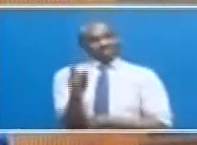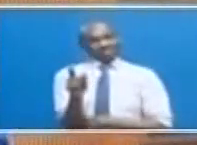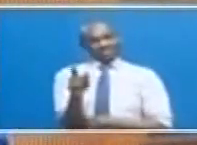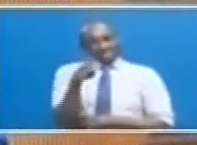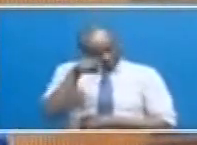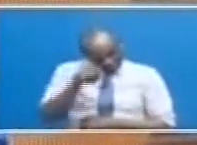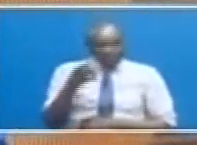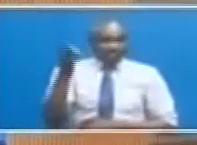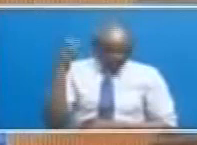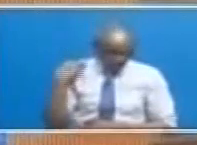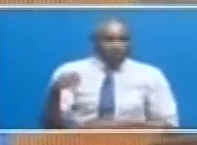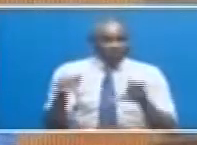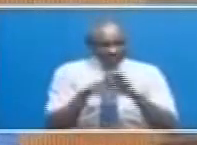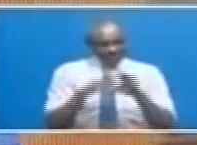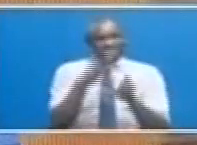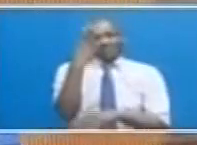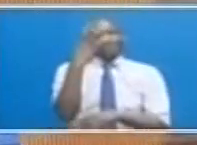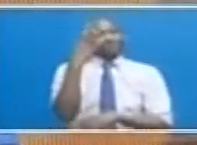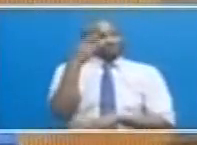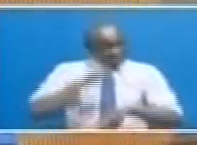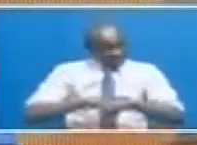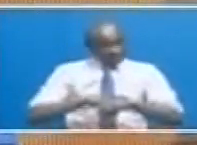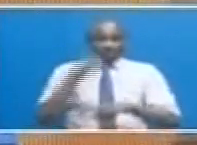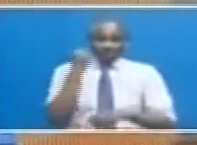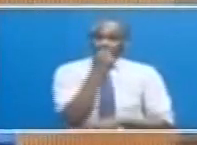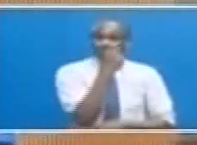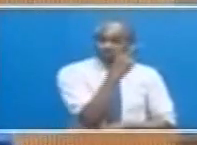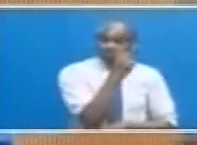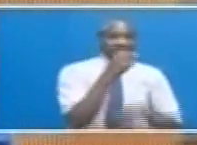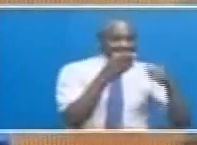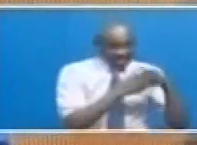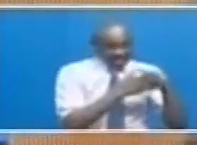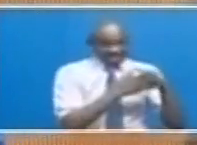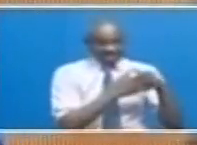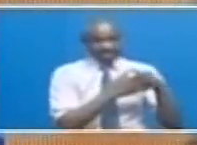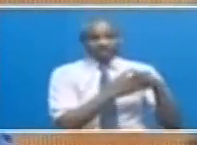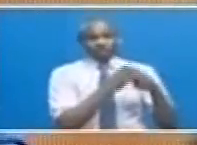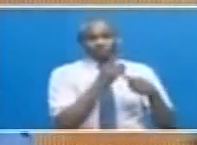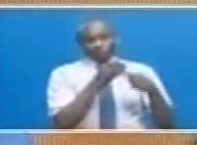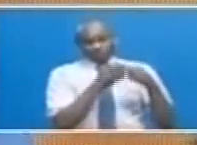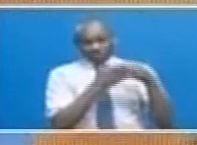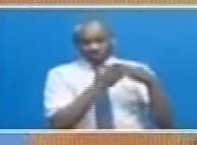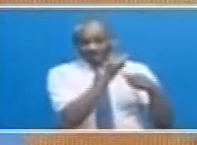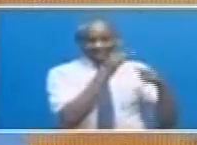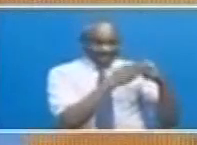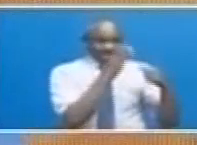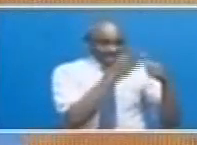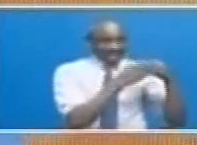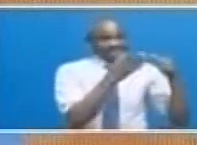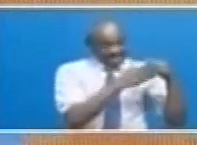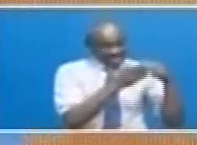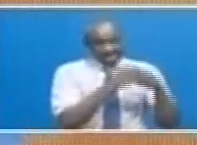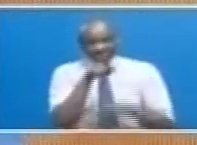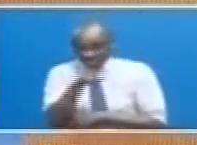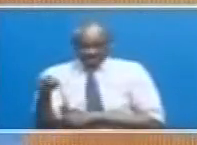ambayo imeshiriki katika kombe la dunia mara tano tangu mwaka wa 1999 wananuia kushinda mechi yao ya